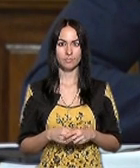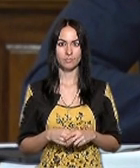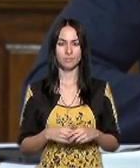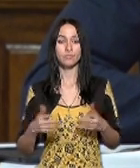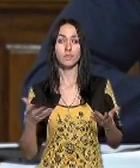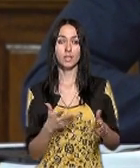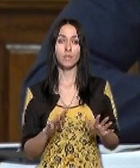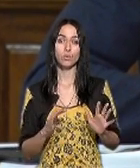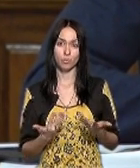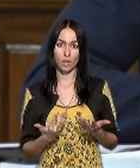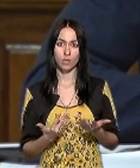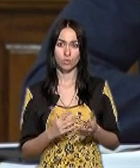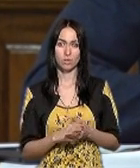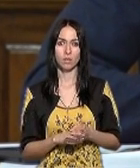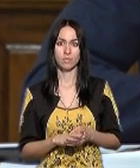які відбуваються